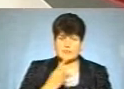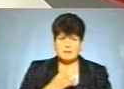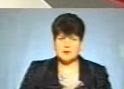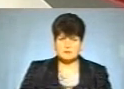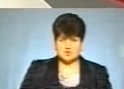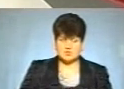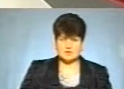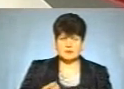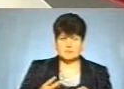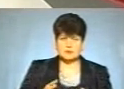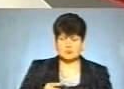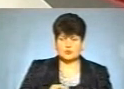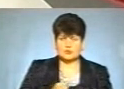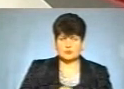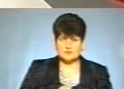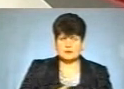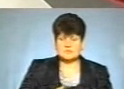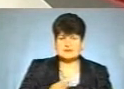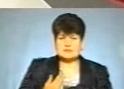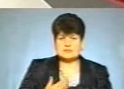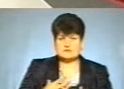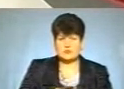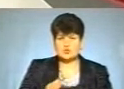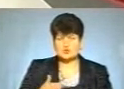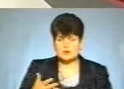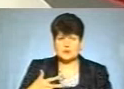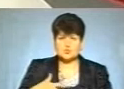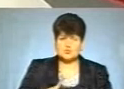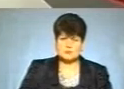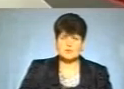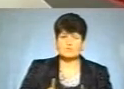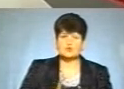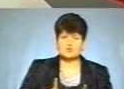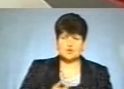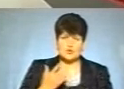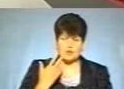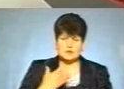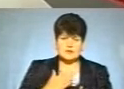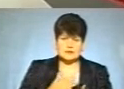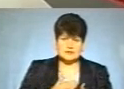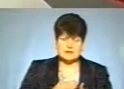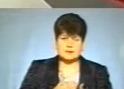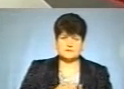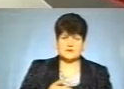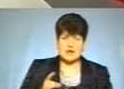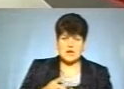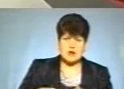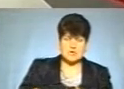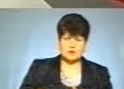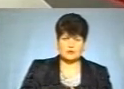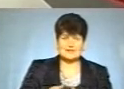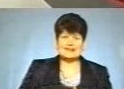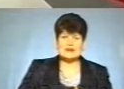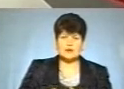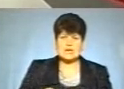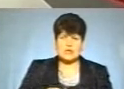не потрібно його робити. Як ми з цієї сторони, ми також розуміємо, що коли покриваються райони повністю територіальною громадою,